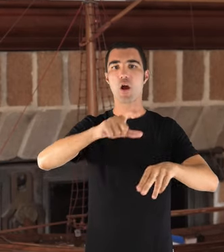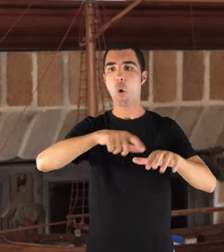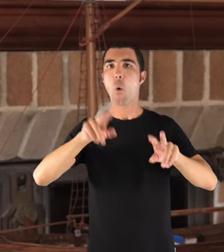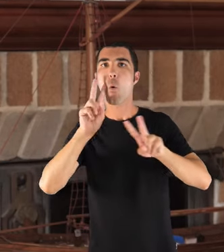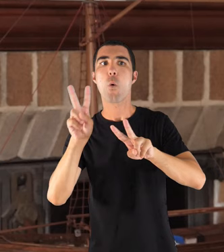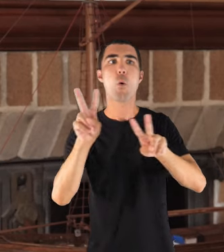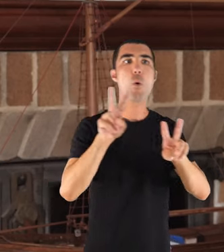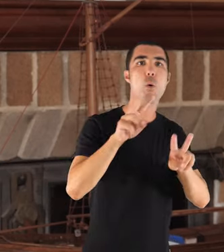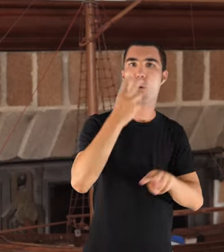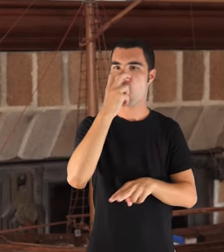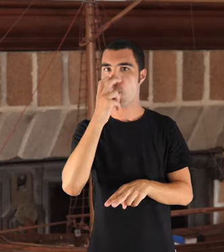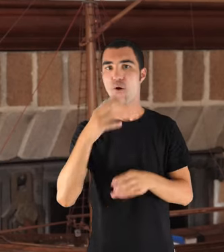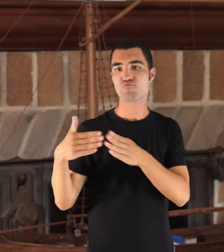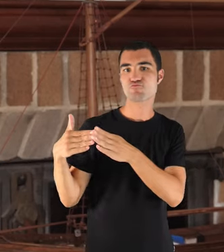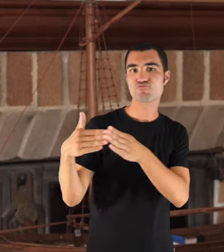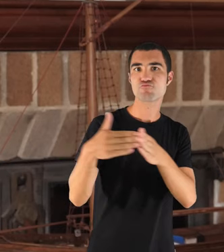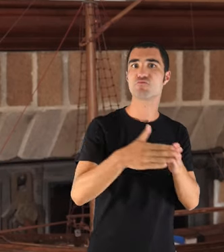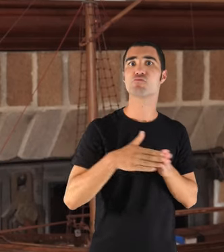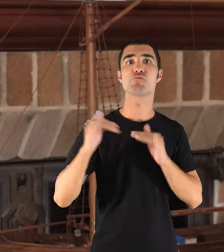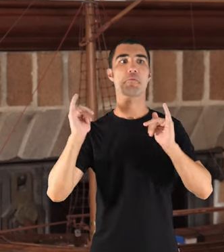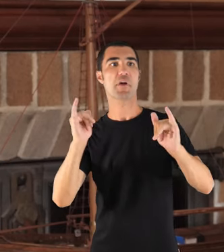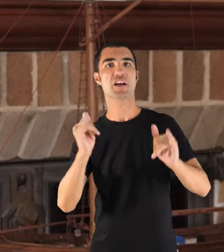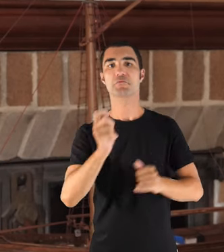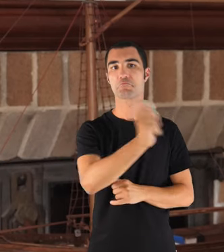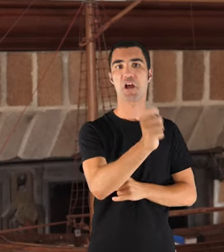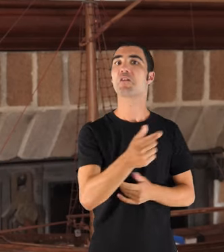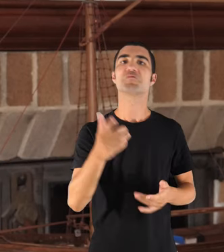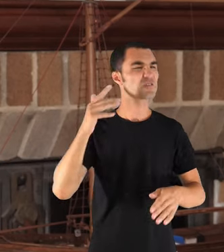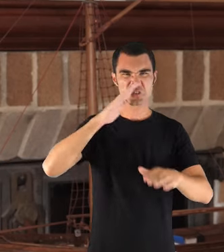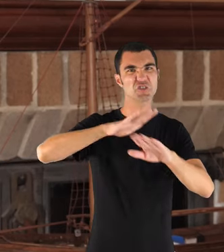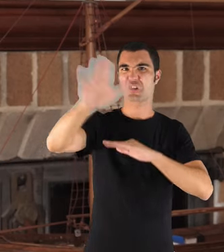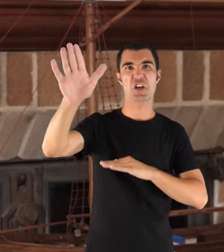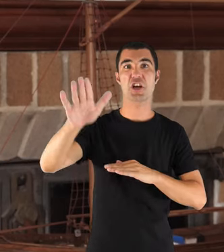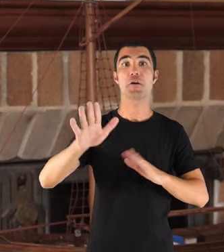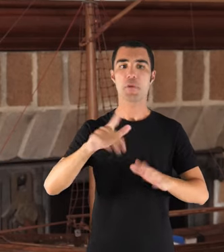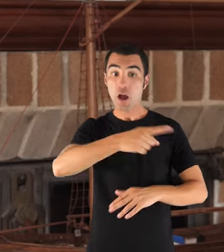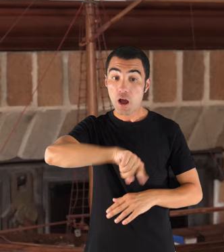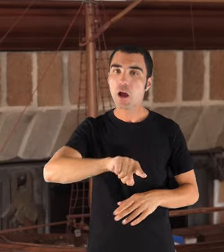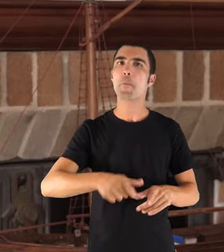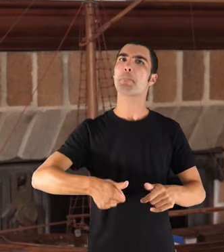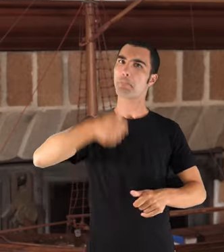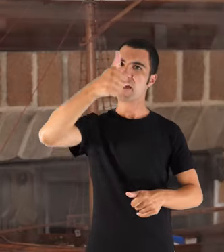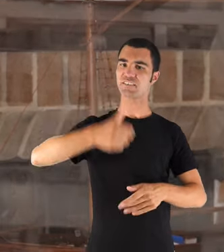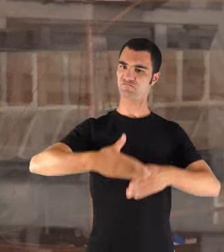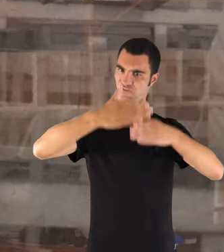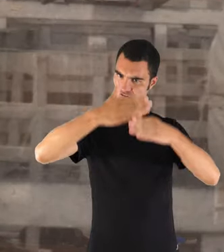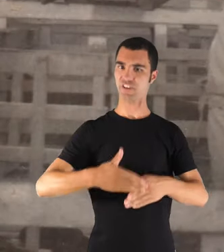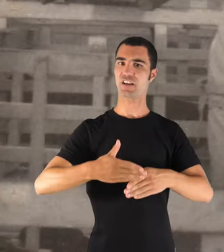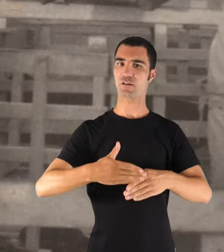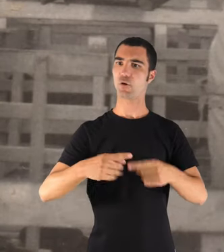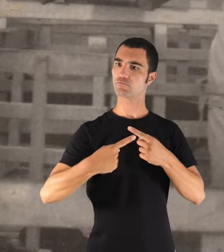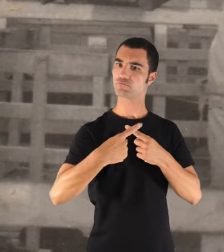s'ha passejat en barca. Però una cosa ja un poc fixa, regular, així, no s'havia